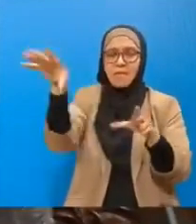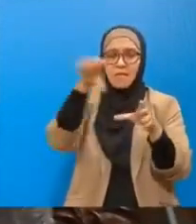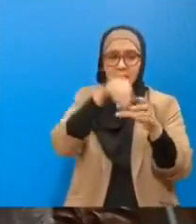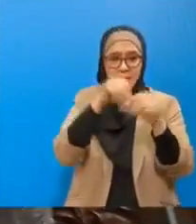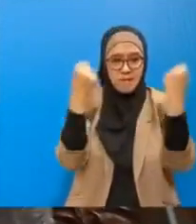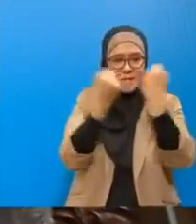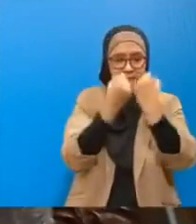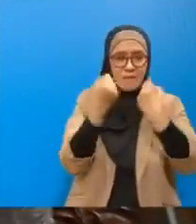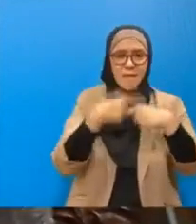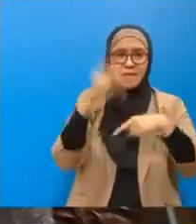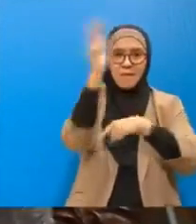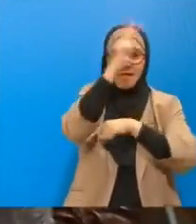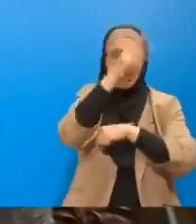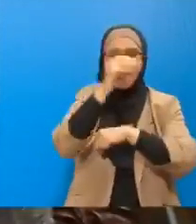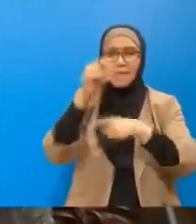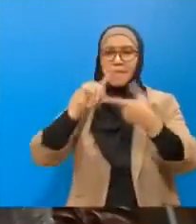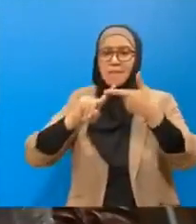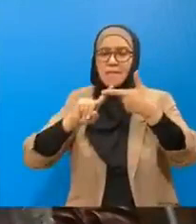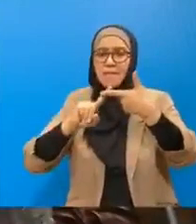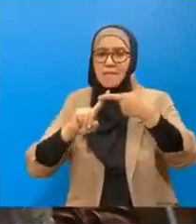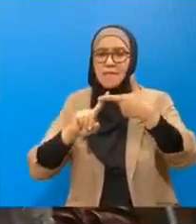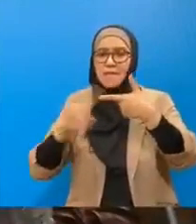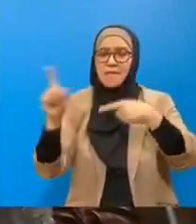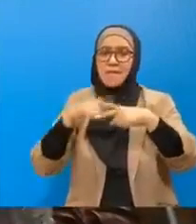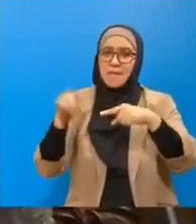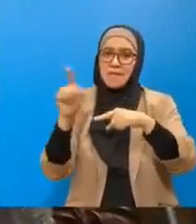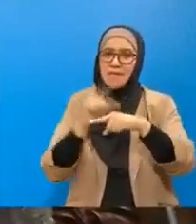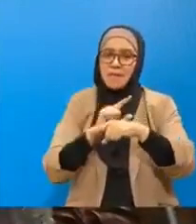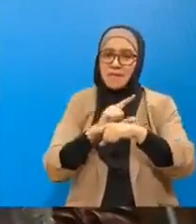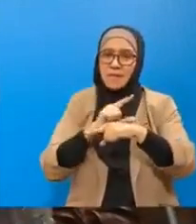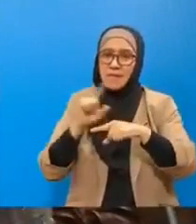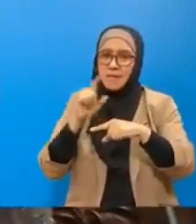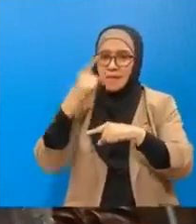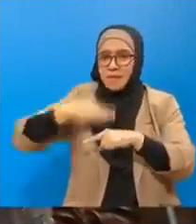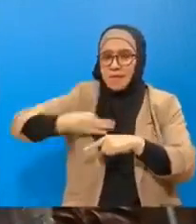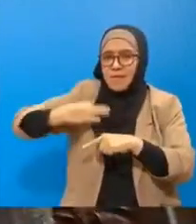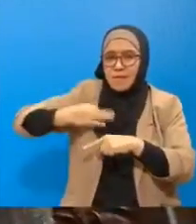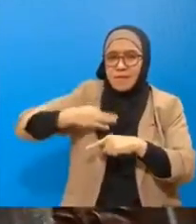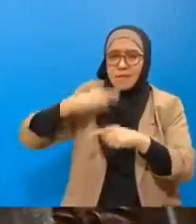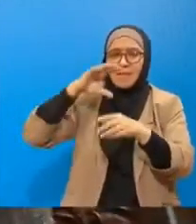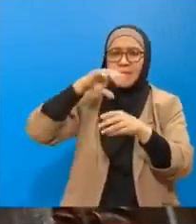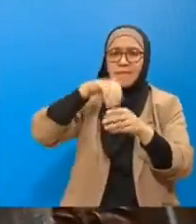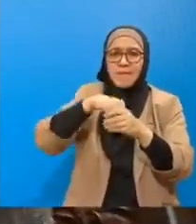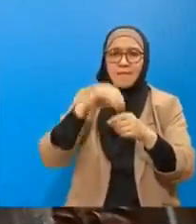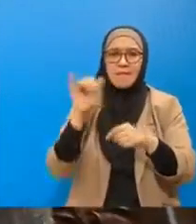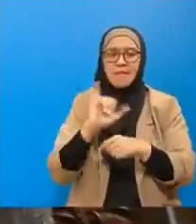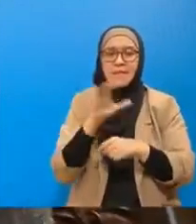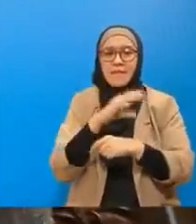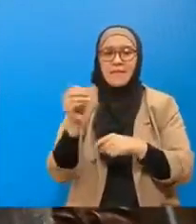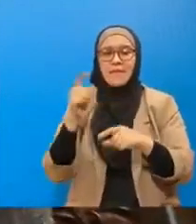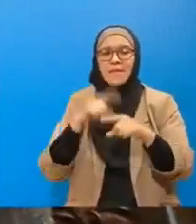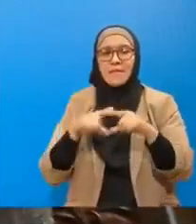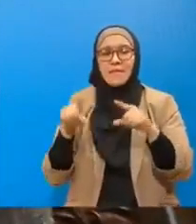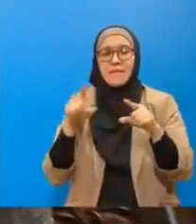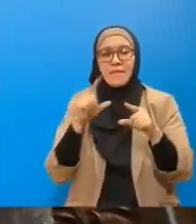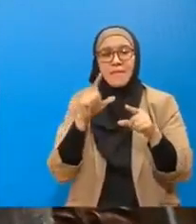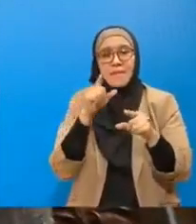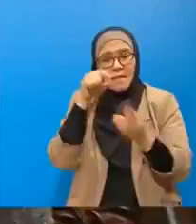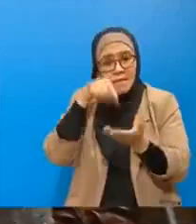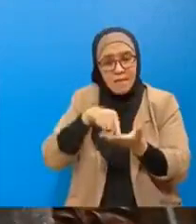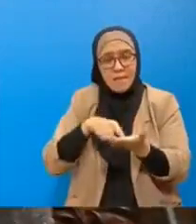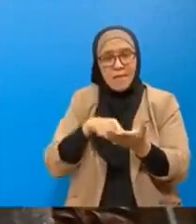kopra sukarelawan dan juga Squad prihatin negara ya zaman nelpon untuk kan ini telah melibatkan kos